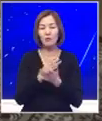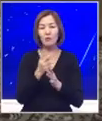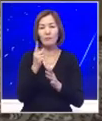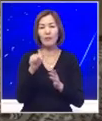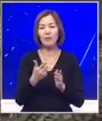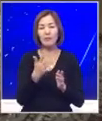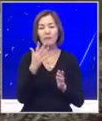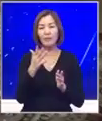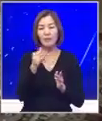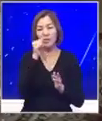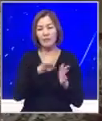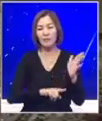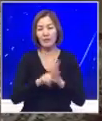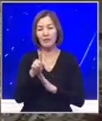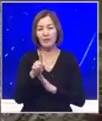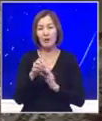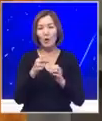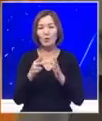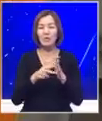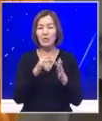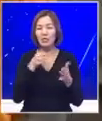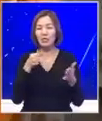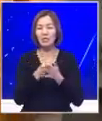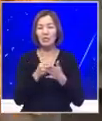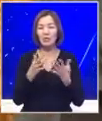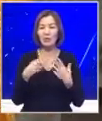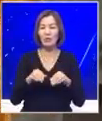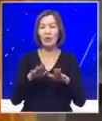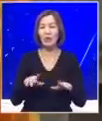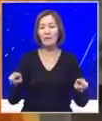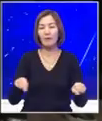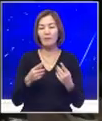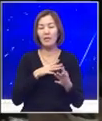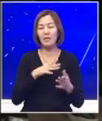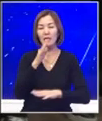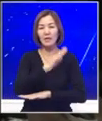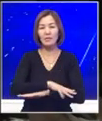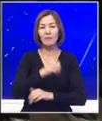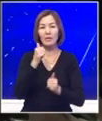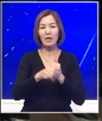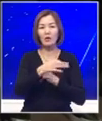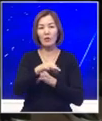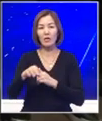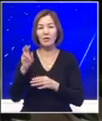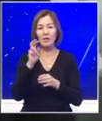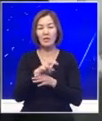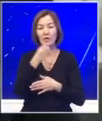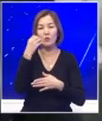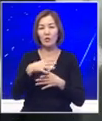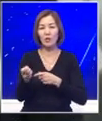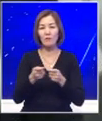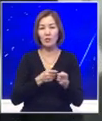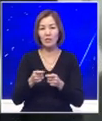жастан 18 жасқа дейінгі балалар осы орталықта ортаға бейімделеді. Семинар барысында облыстың әр ауданынан келген орталықтың